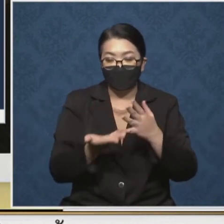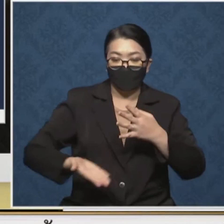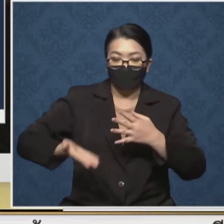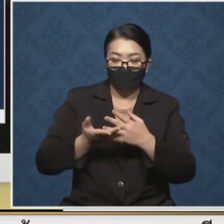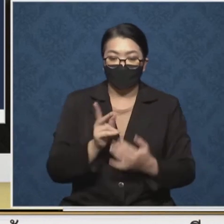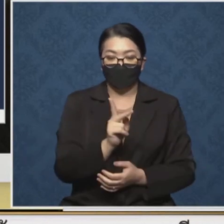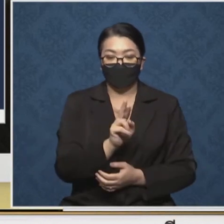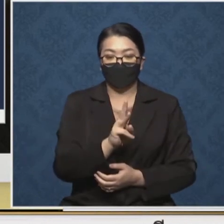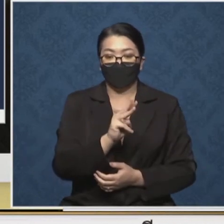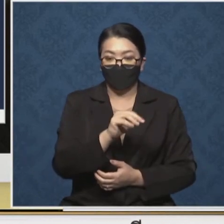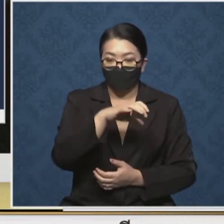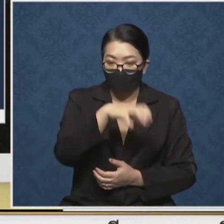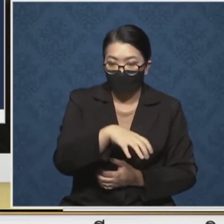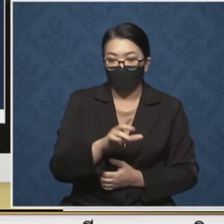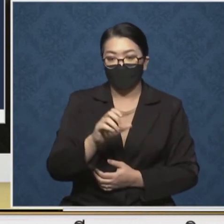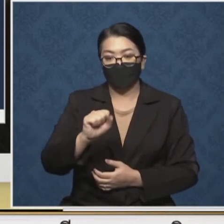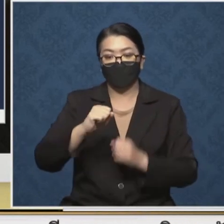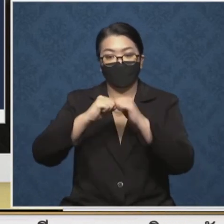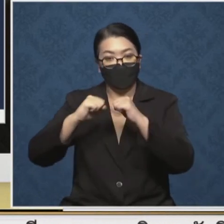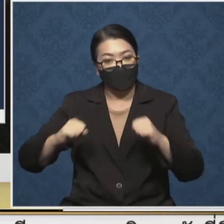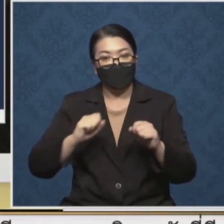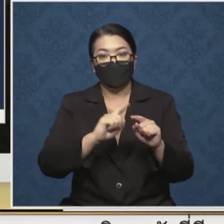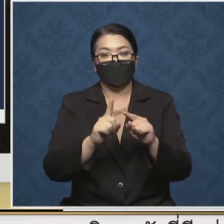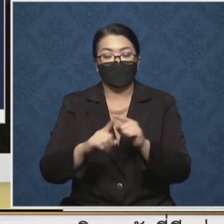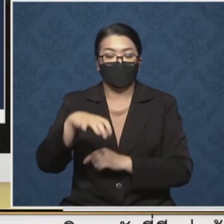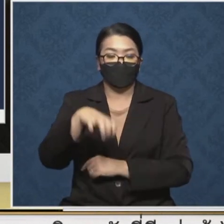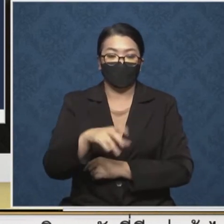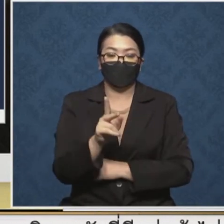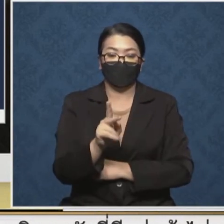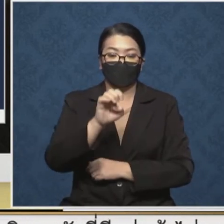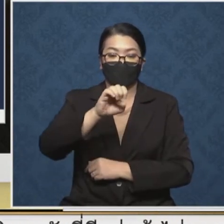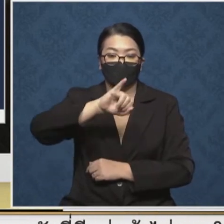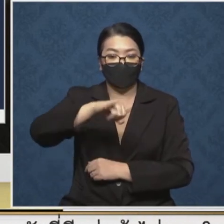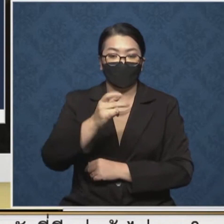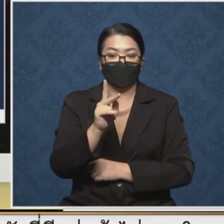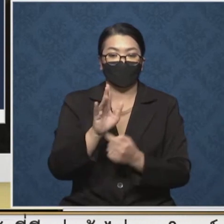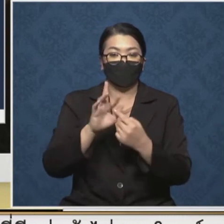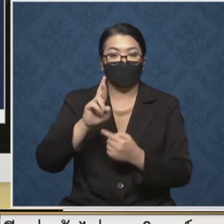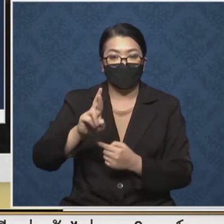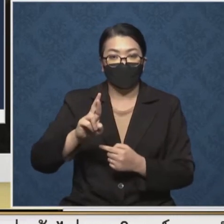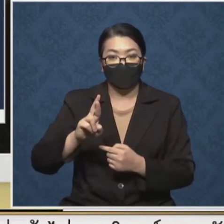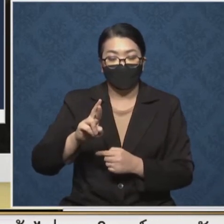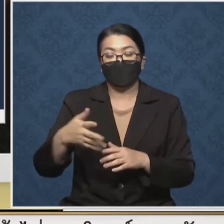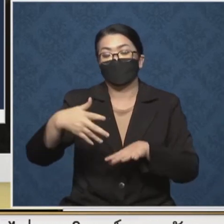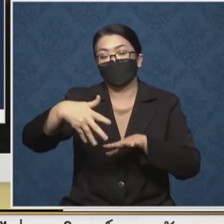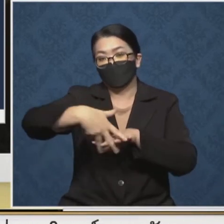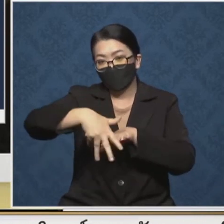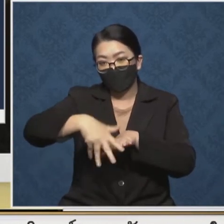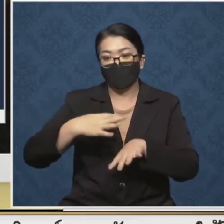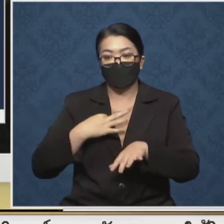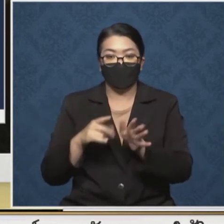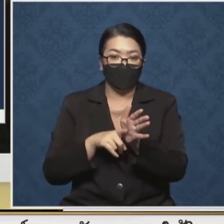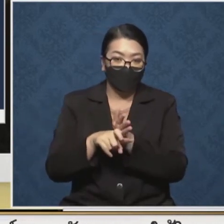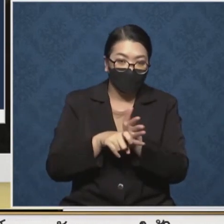คจะตองมีการพัฒนากิจการไม่วาจะเป็กจการหม่อนใหม่ก็ควรทจะต้องมีการพัฒนามากกานี้ค่ะควรมีการ